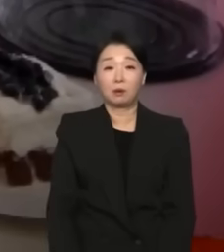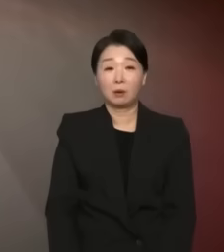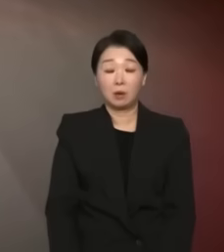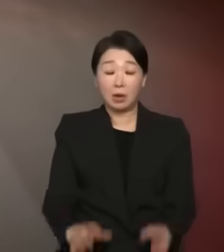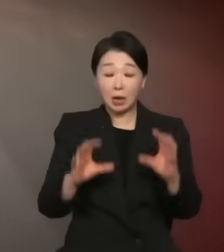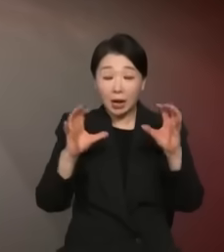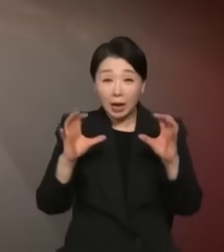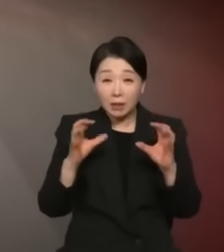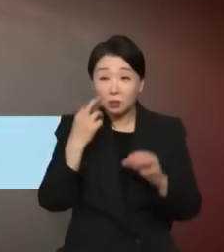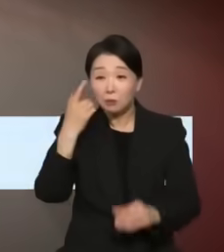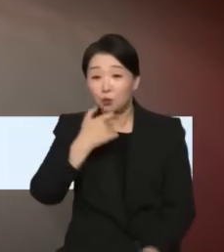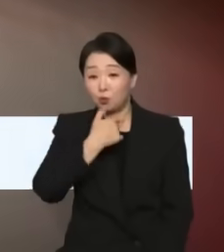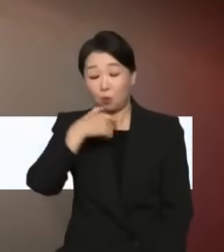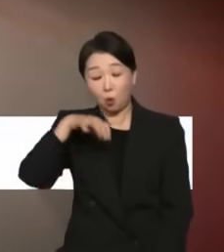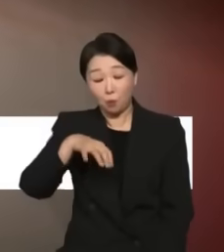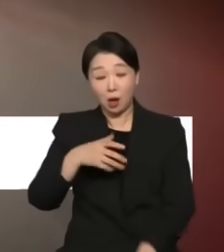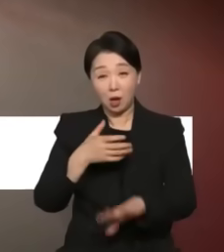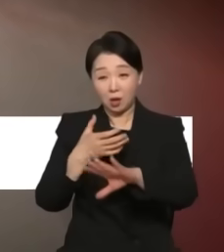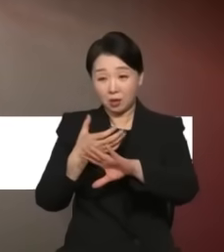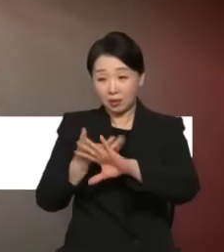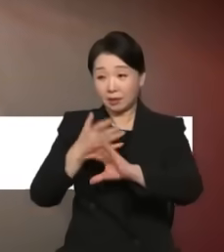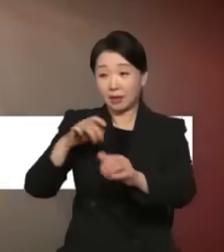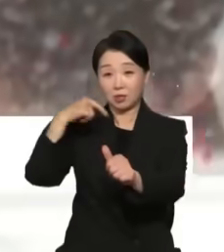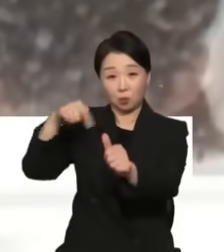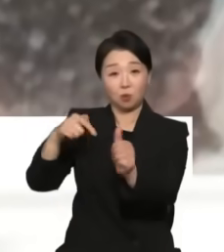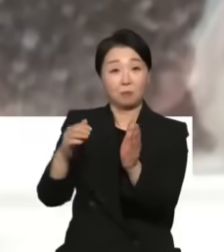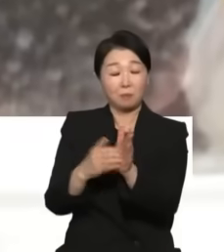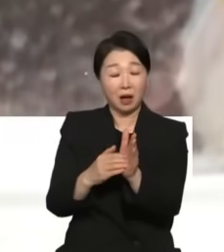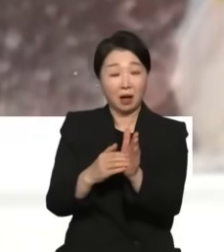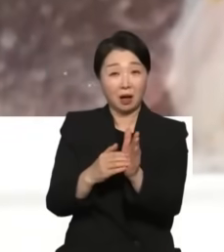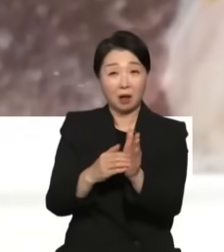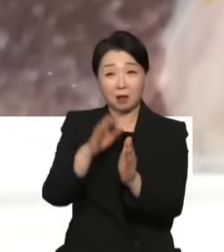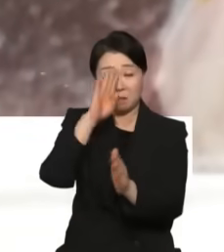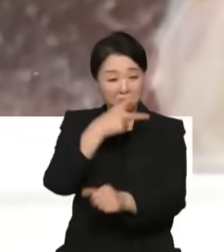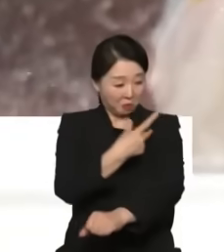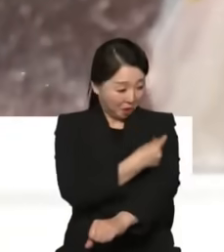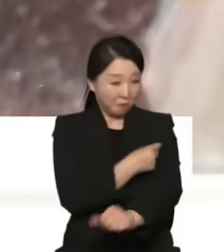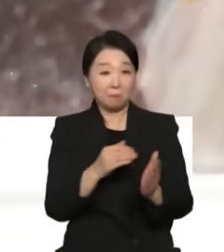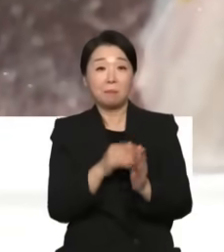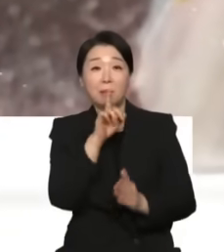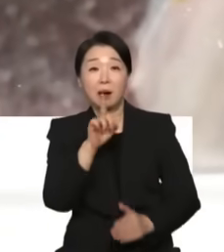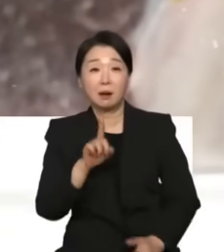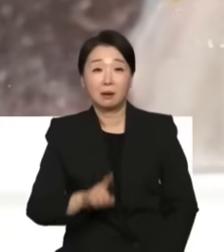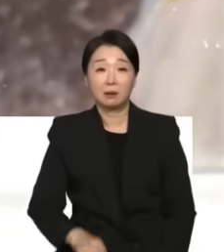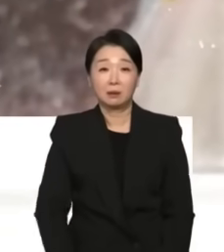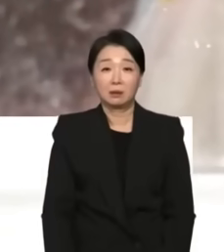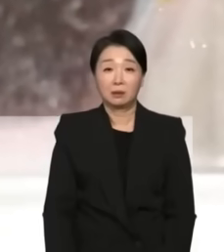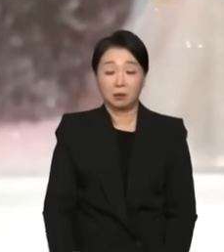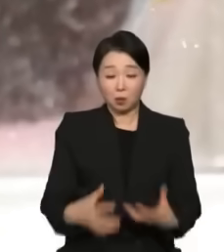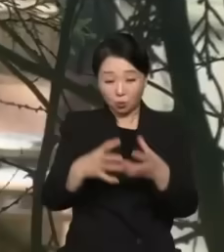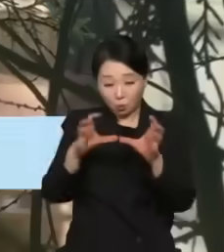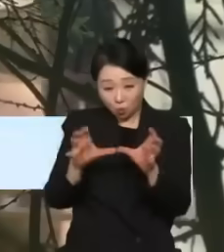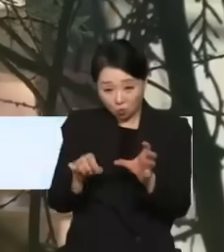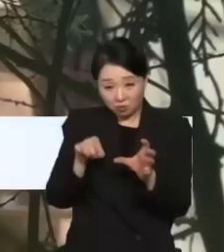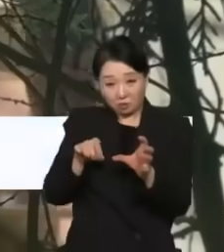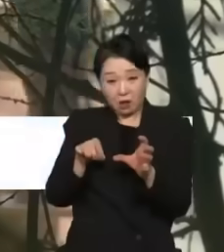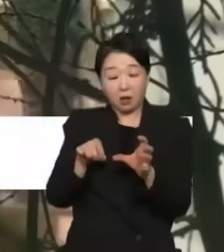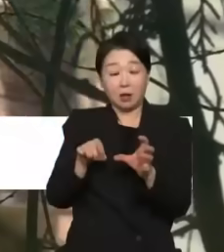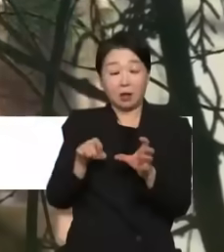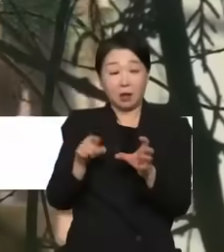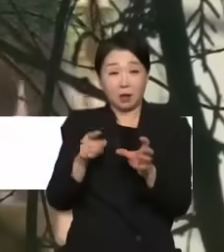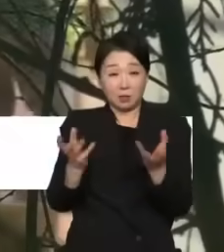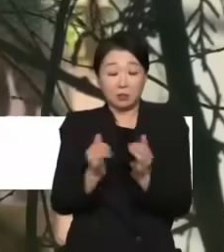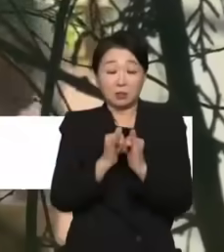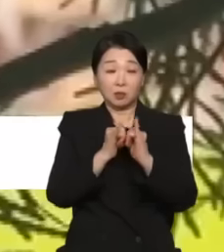모두 미국과 로마 등 외국에서 교육을 받았고 예방접종도 마쳤다는 입장입니다. 또 공동체에 속한 직원들의